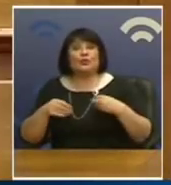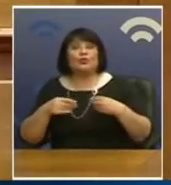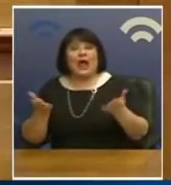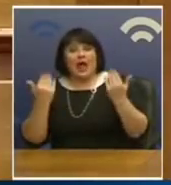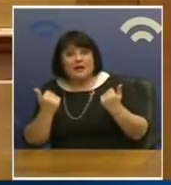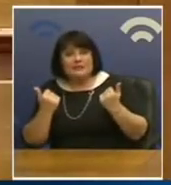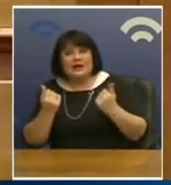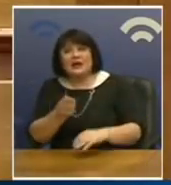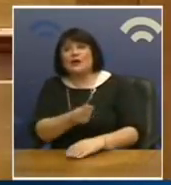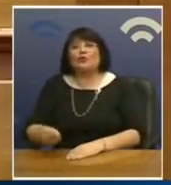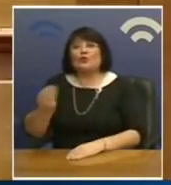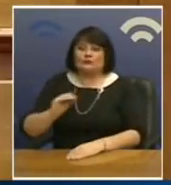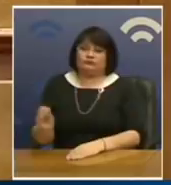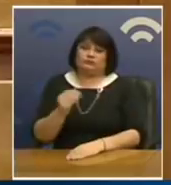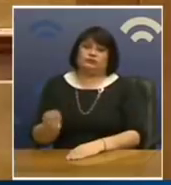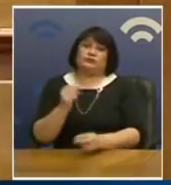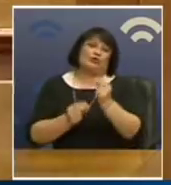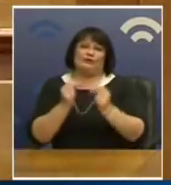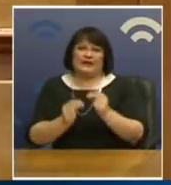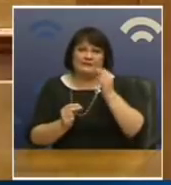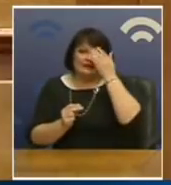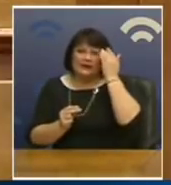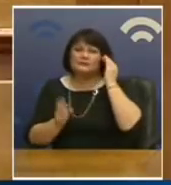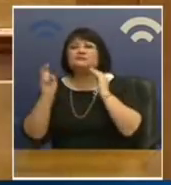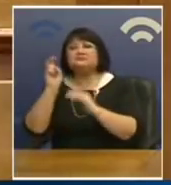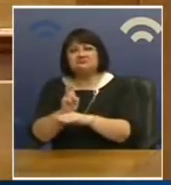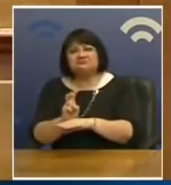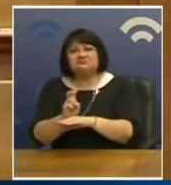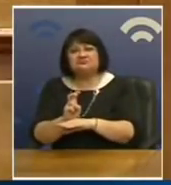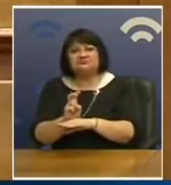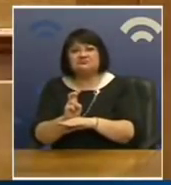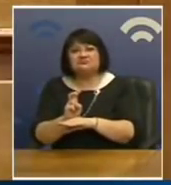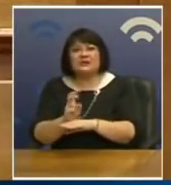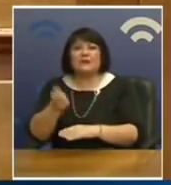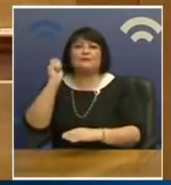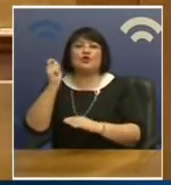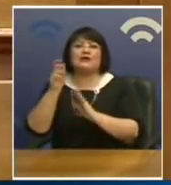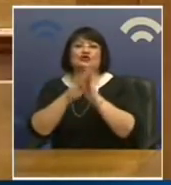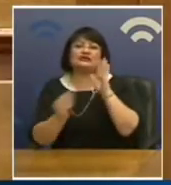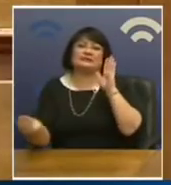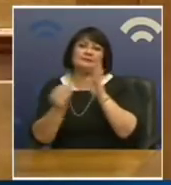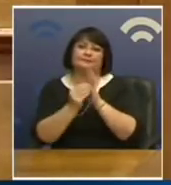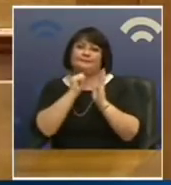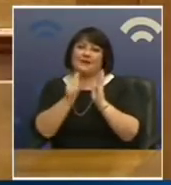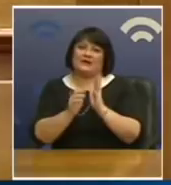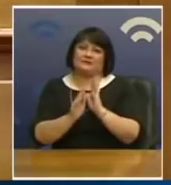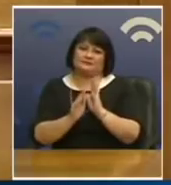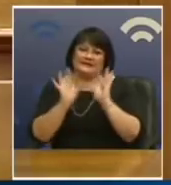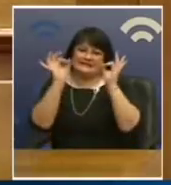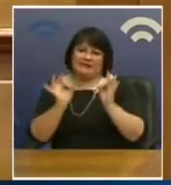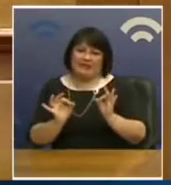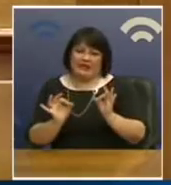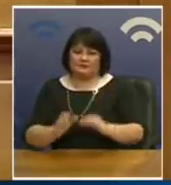και επιπλέον προβλήματα, αφήνοντας στίγματα στο πολιτικό σύστημα.